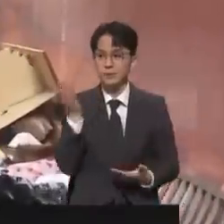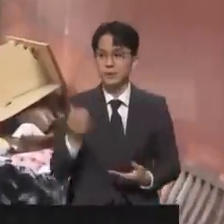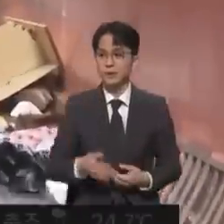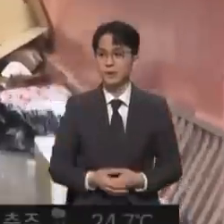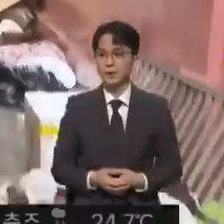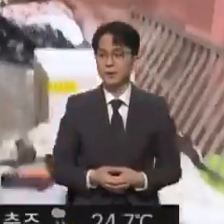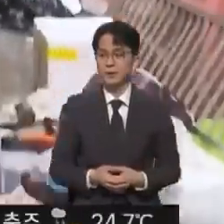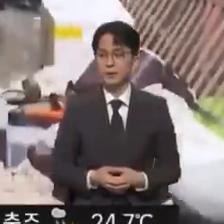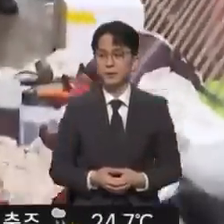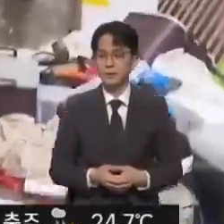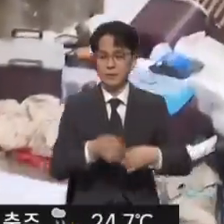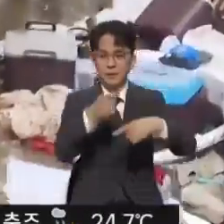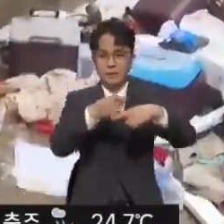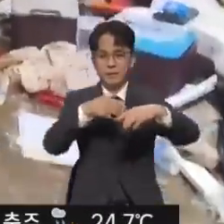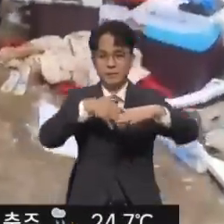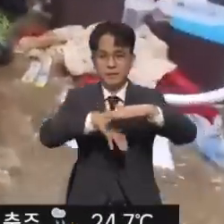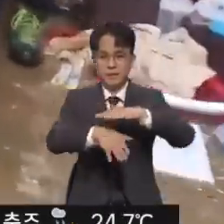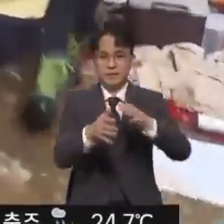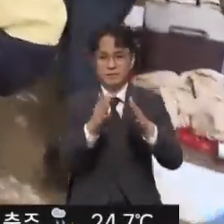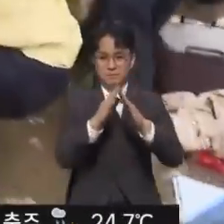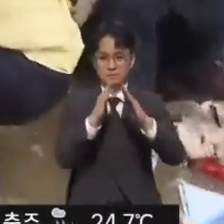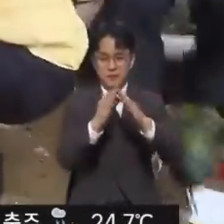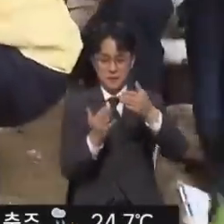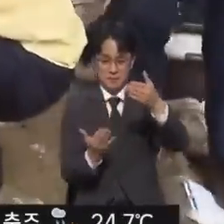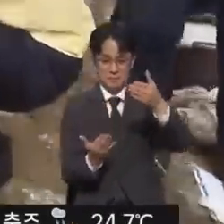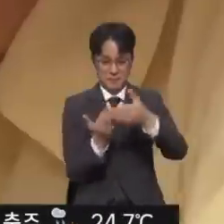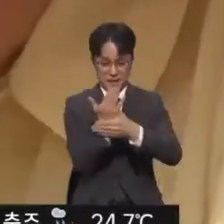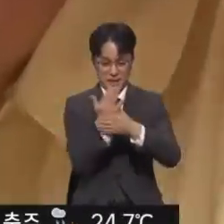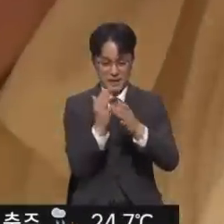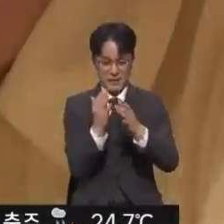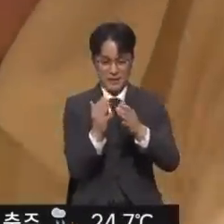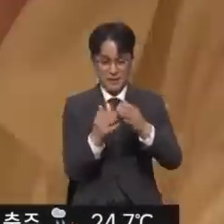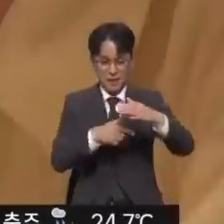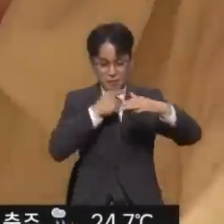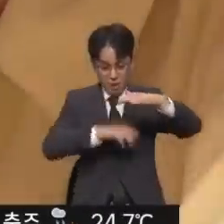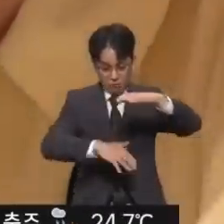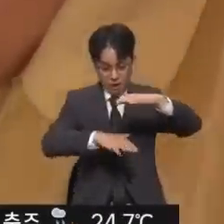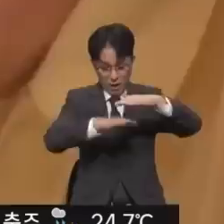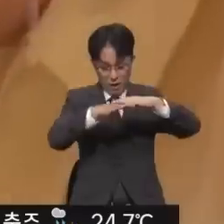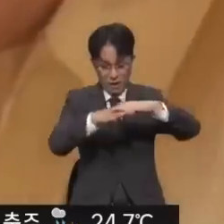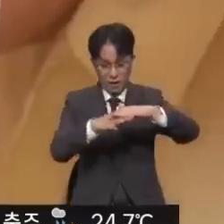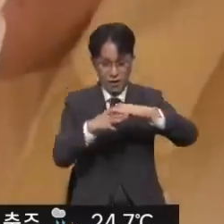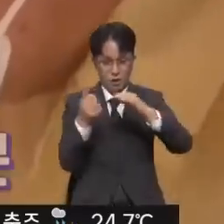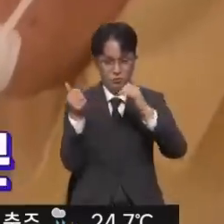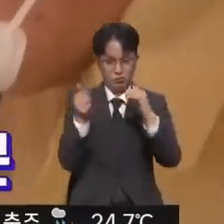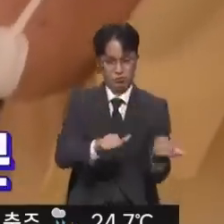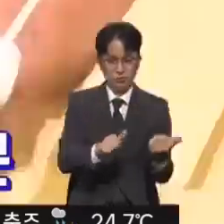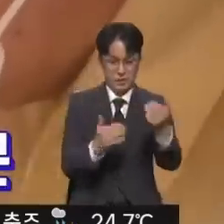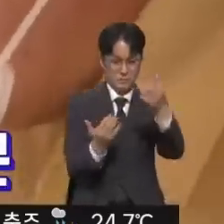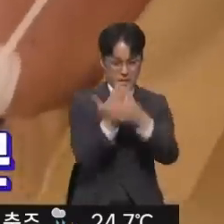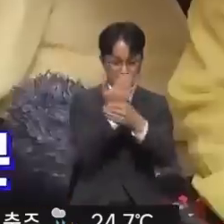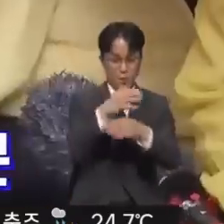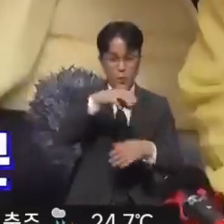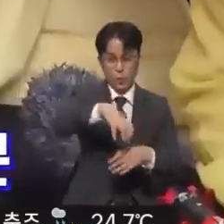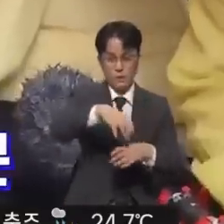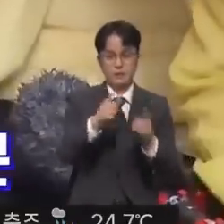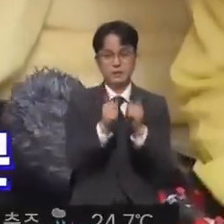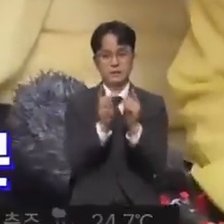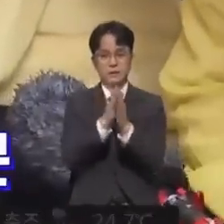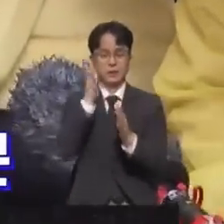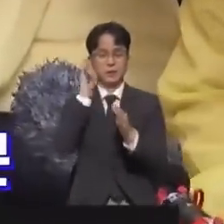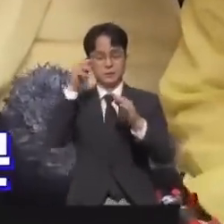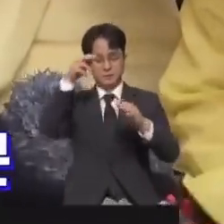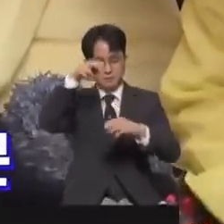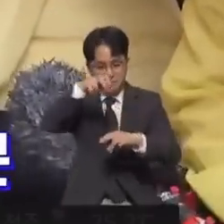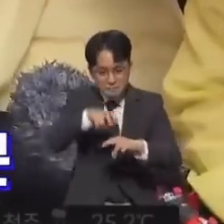예 단지 야 사고가 일어난 곳을 둘러보고 원래 져 자리에 철망이 막혀서 물은 가득 차